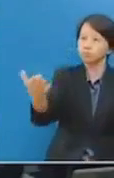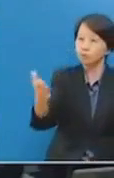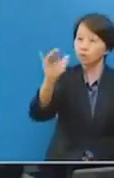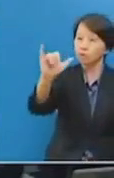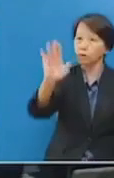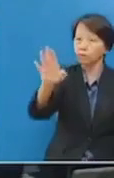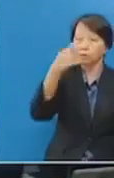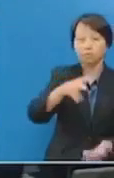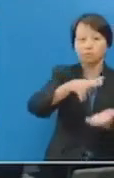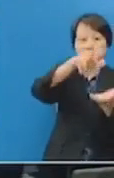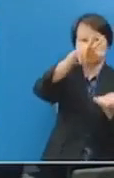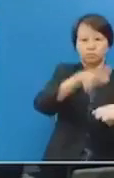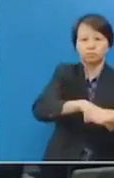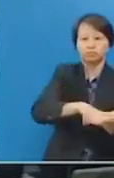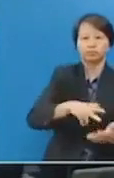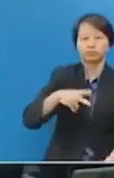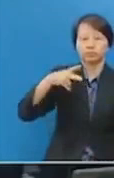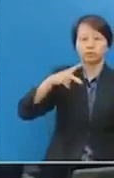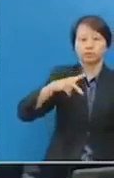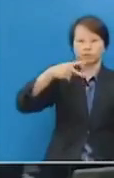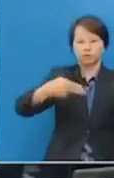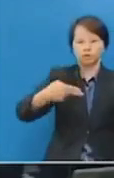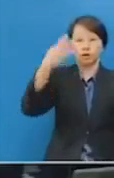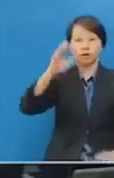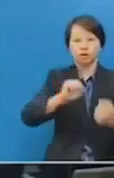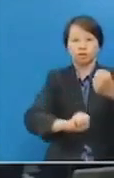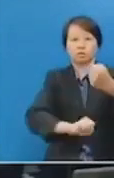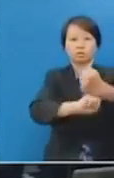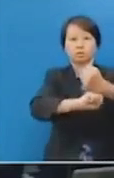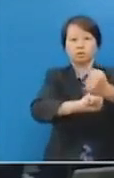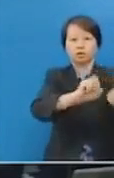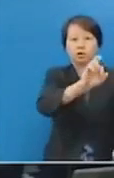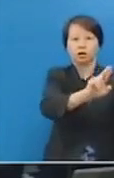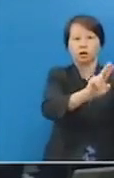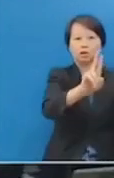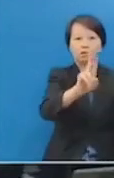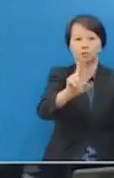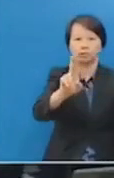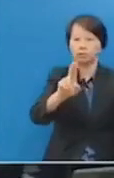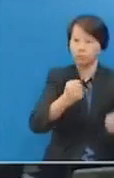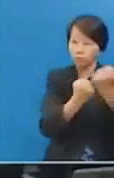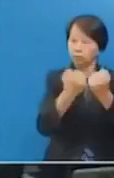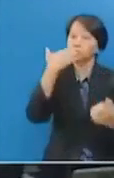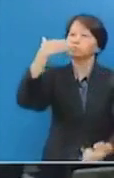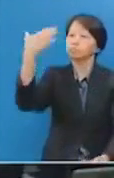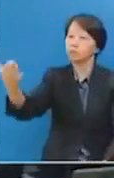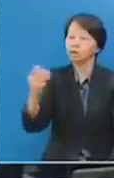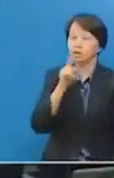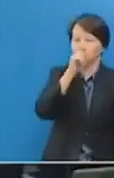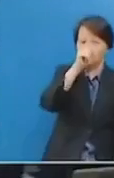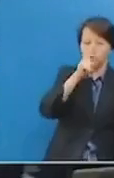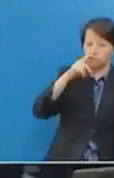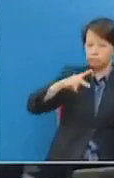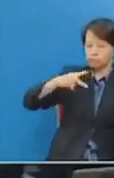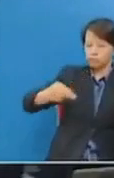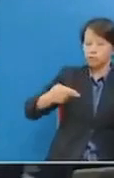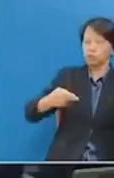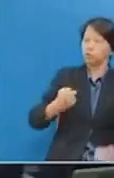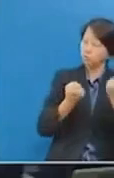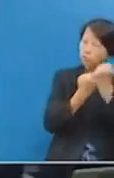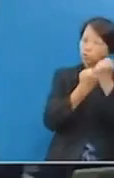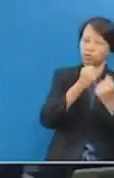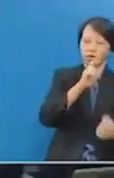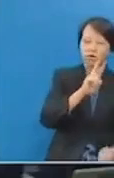mama telah mengisyaratkan bahwa vs akan menyokong orang nih terima kasih sepatunya piye juga menyokong orang